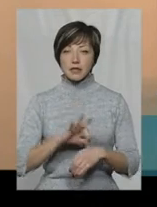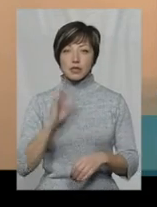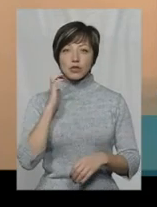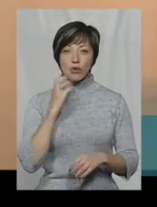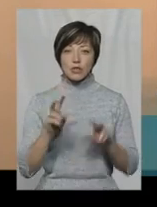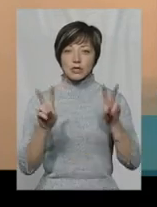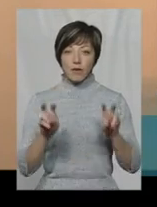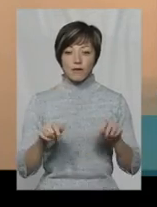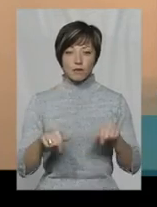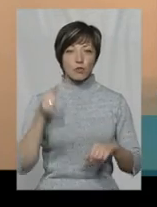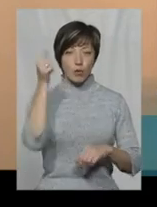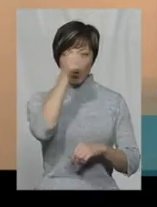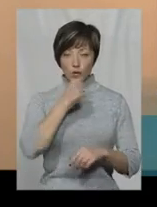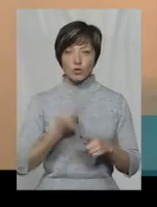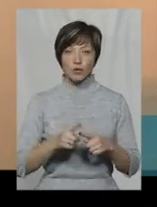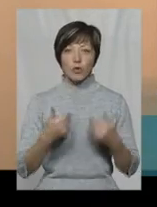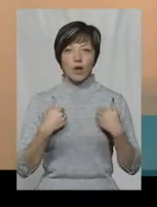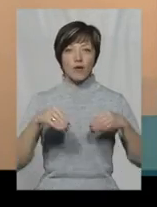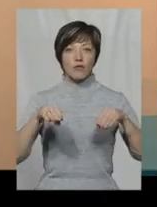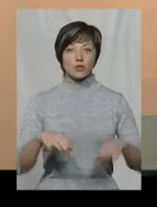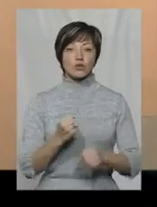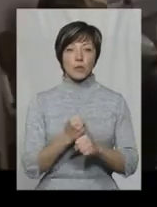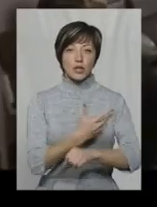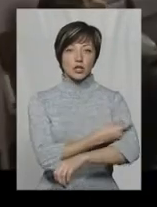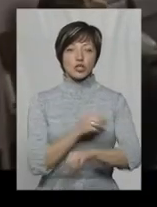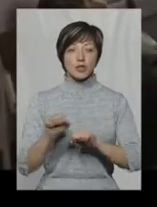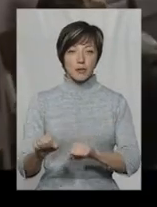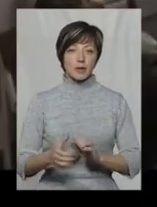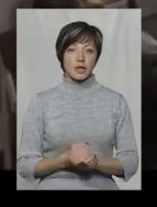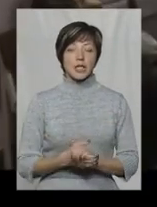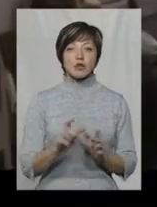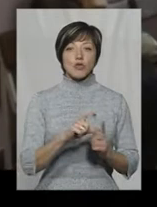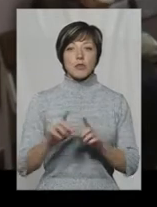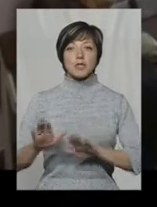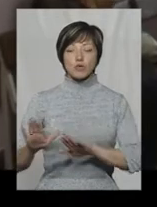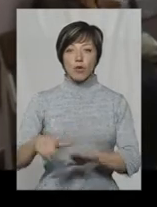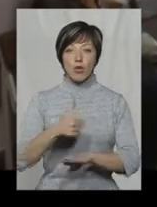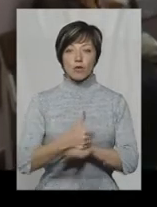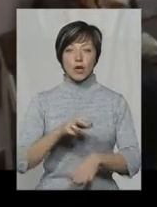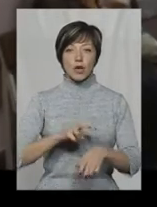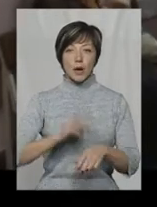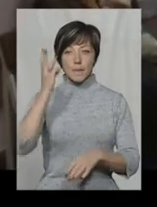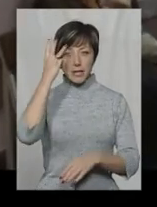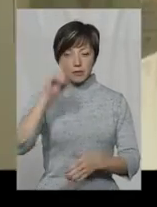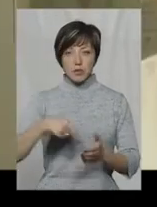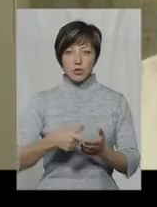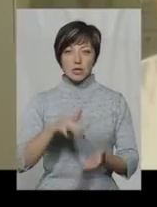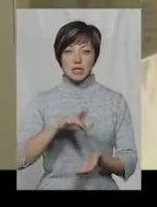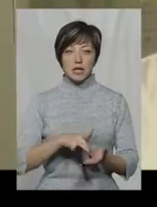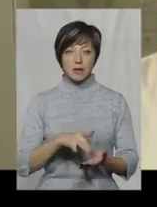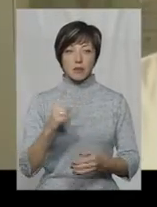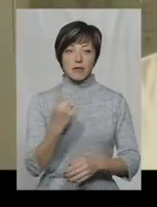штами йдуть в цьому році, тому я вирішила зробити щеплення. За словами заступниці головного лікаря Хмельницького міського центру